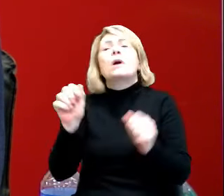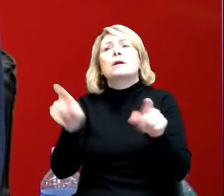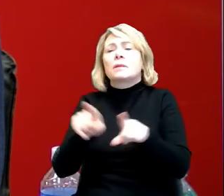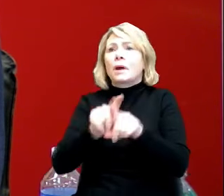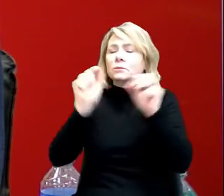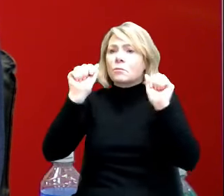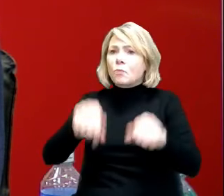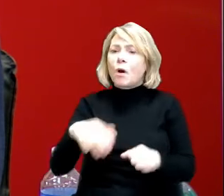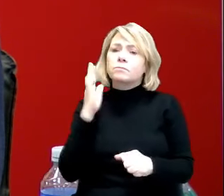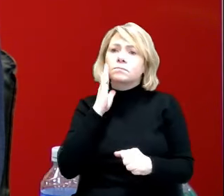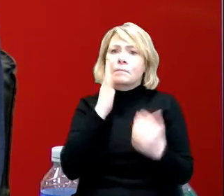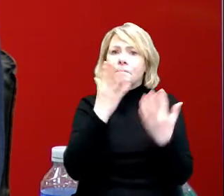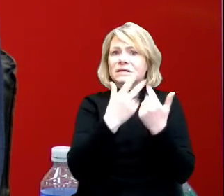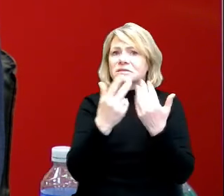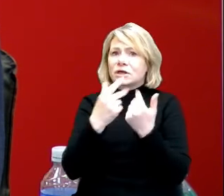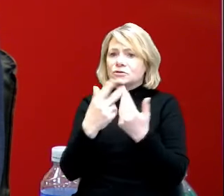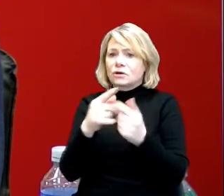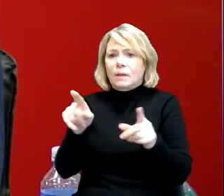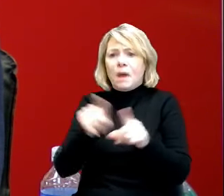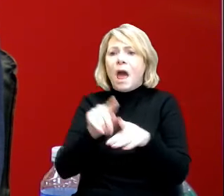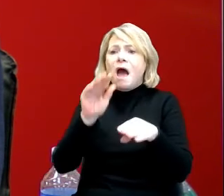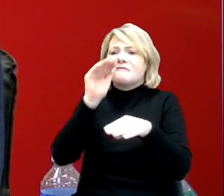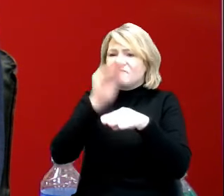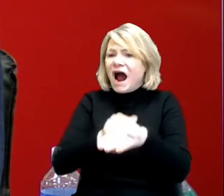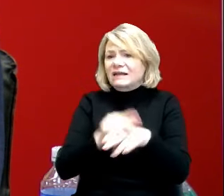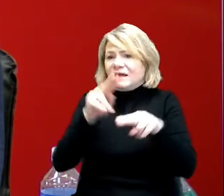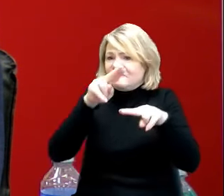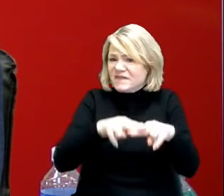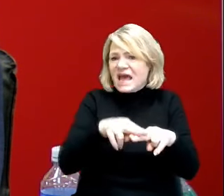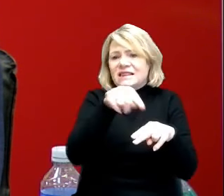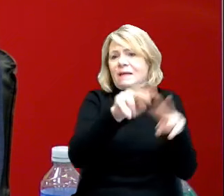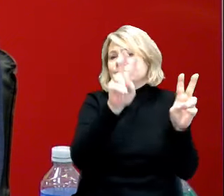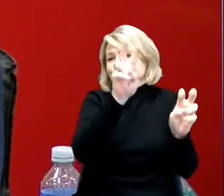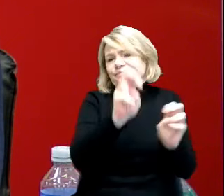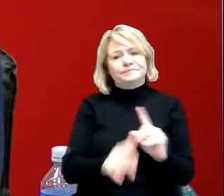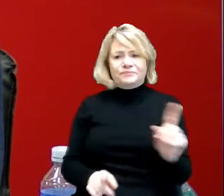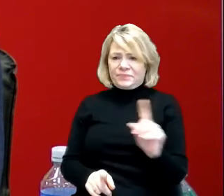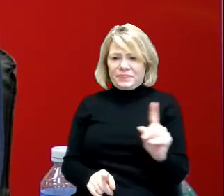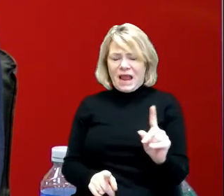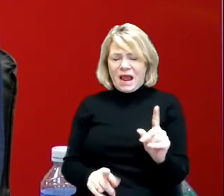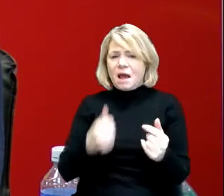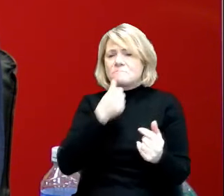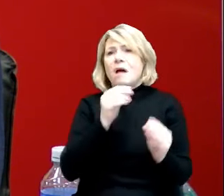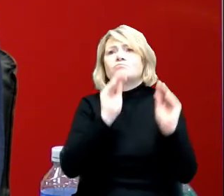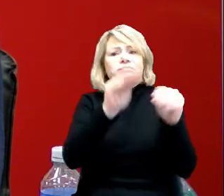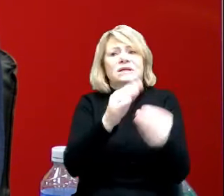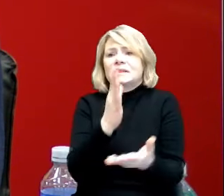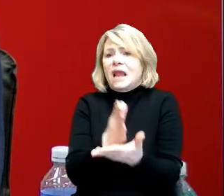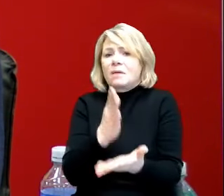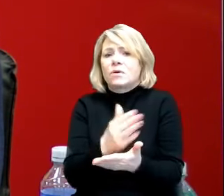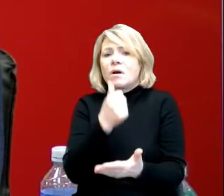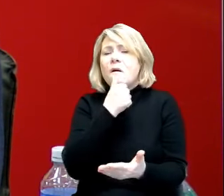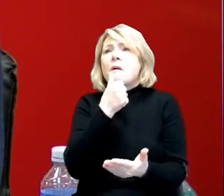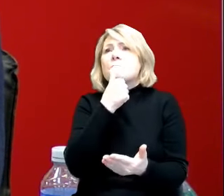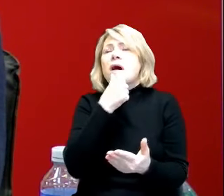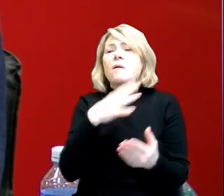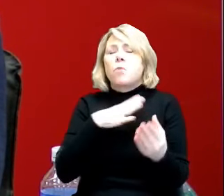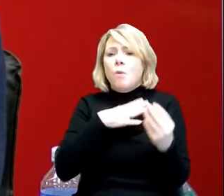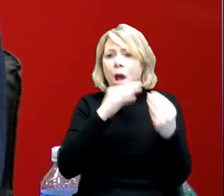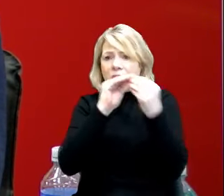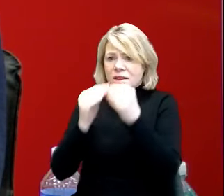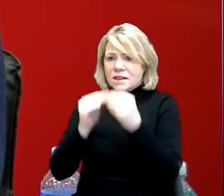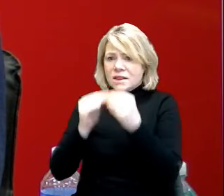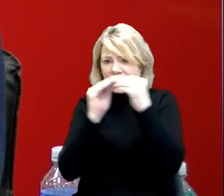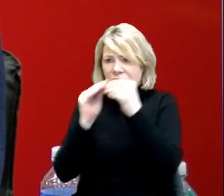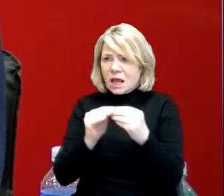yra de to kaip vietos nebūtinai jas reikia įrengti pavyzdžiui po derybų su